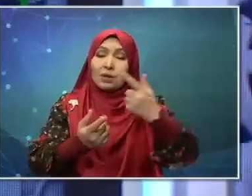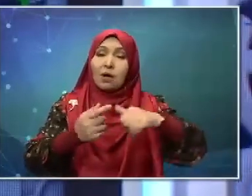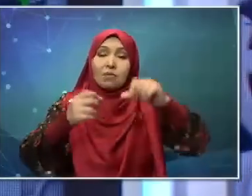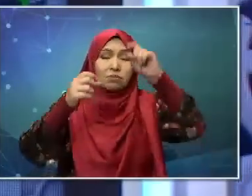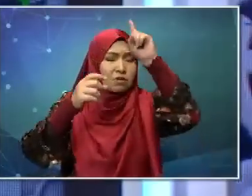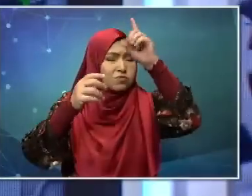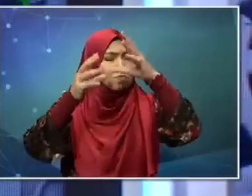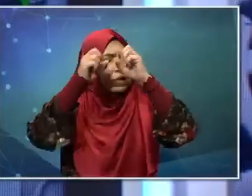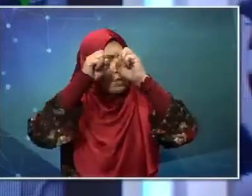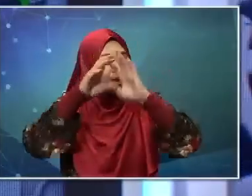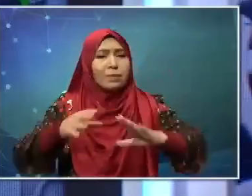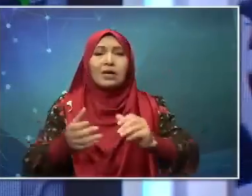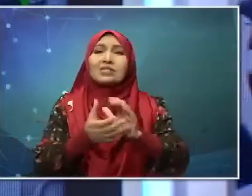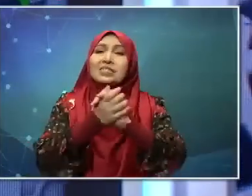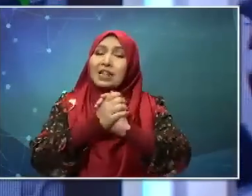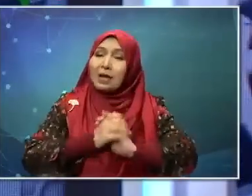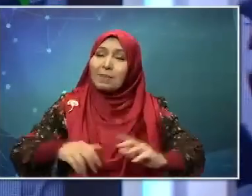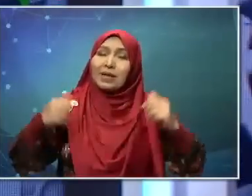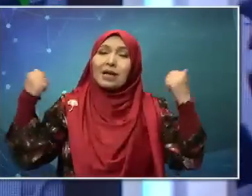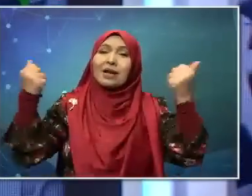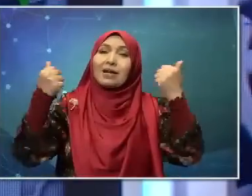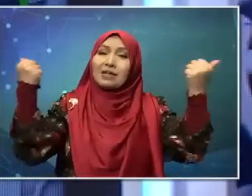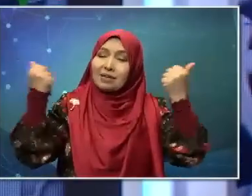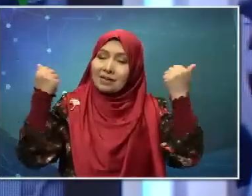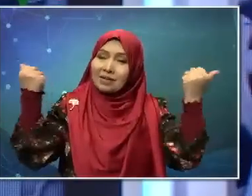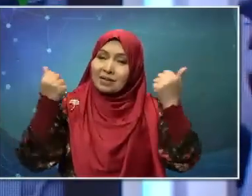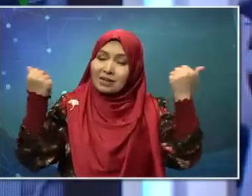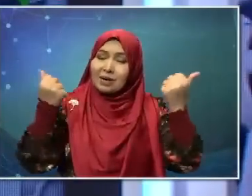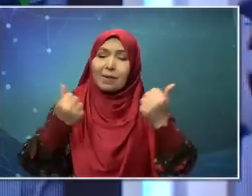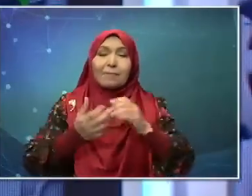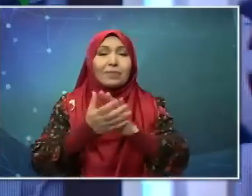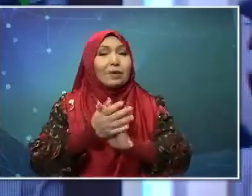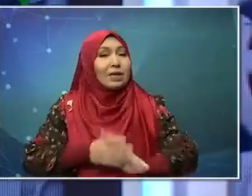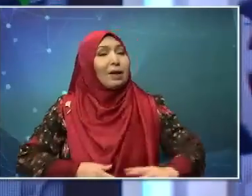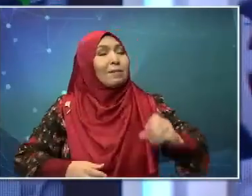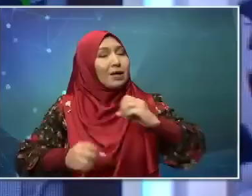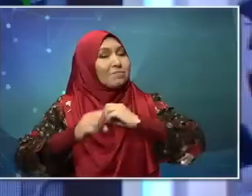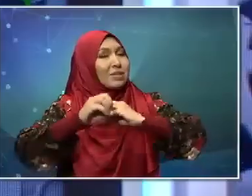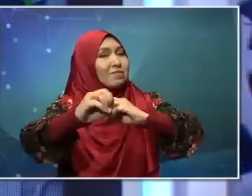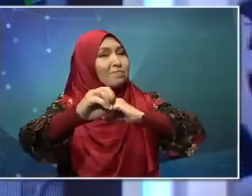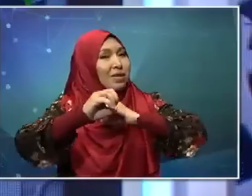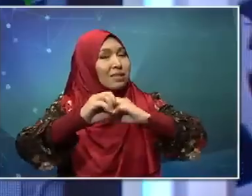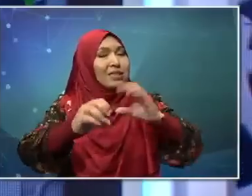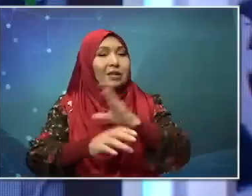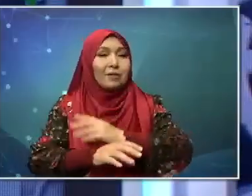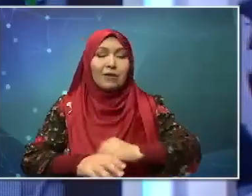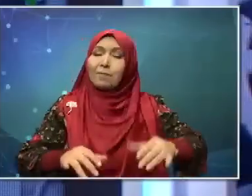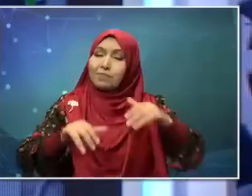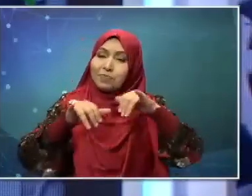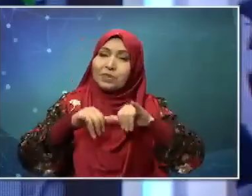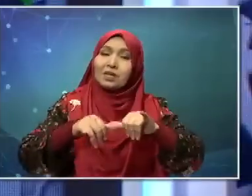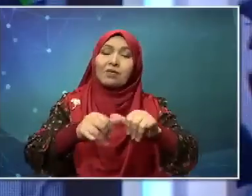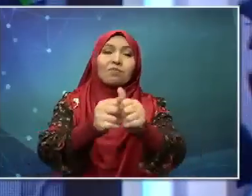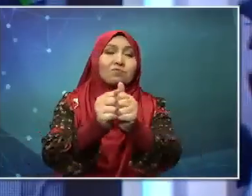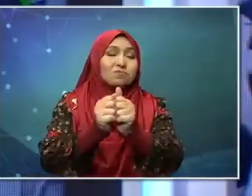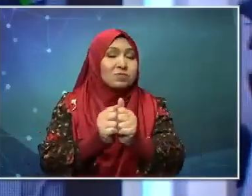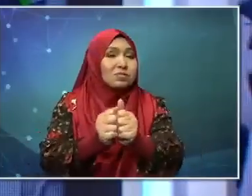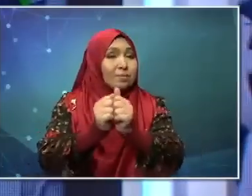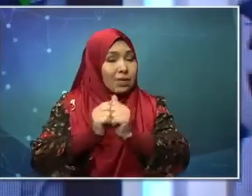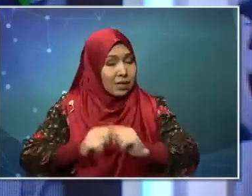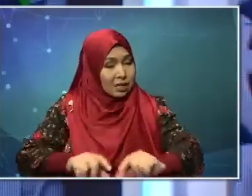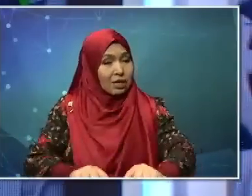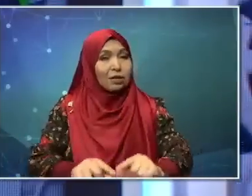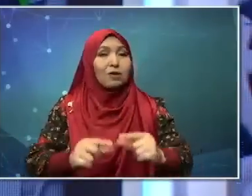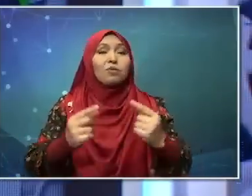sekalian sama hari raya Maaf Zahir dan batin hari ini kita berada di dua cowell dan kita terus bersama dengan Alquran